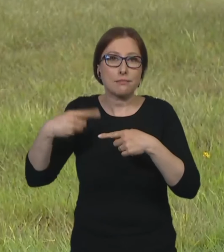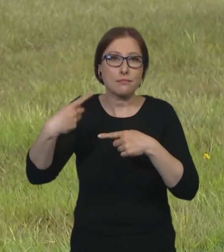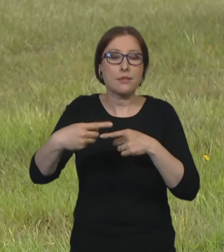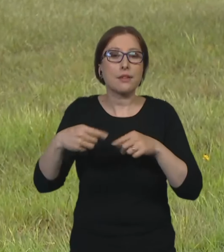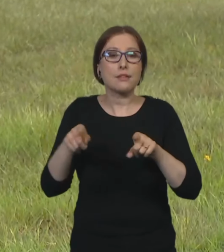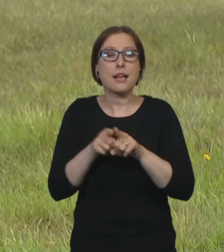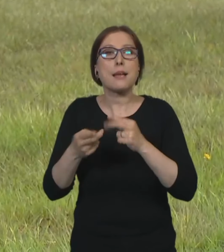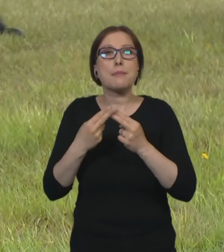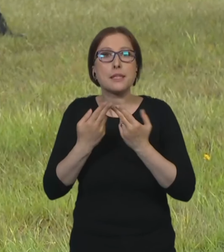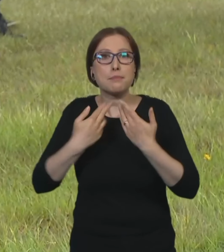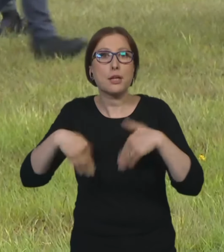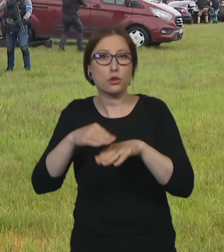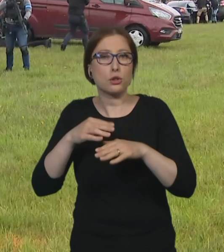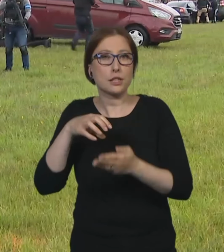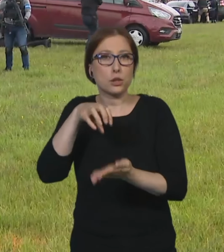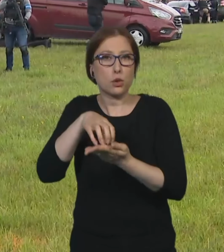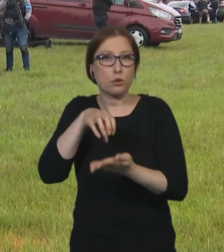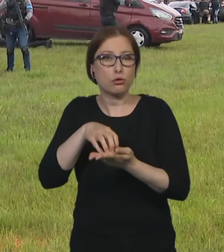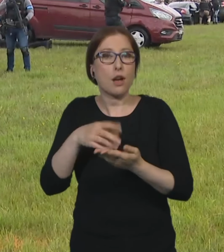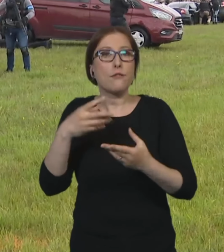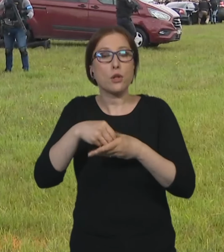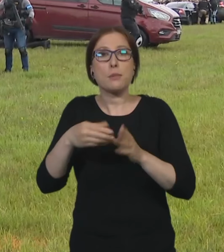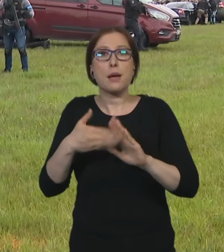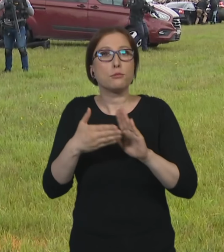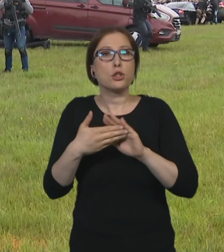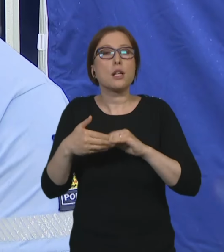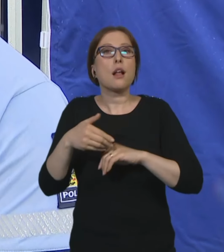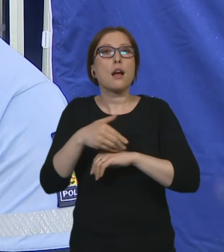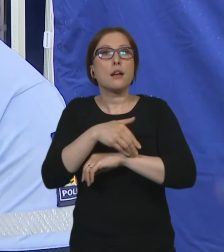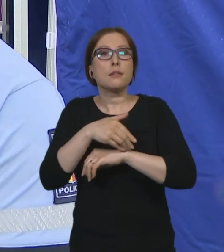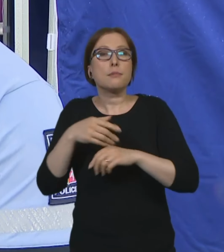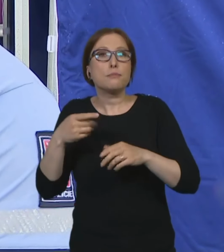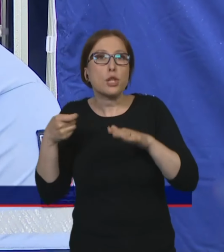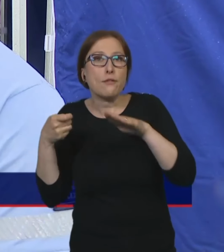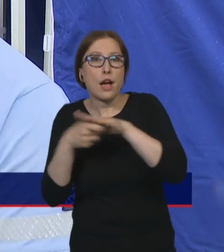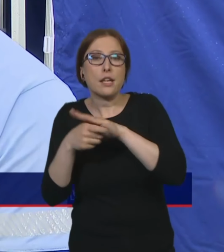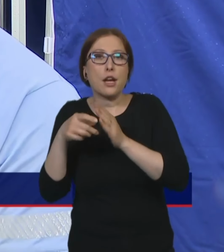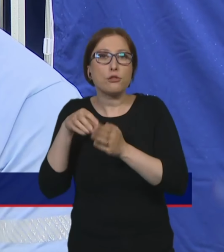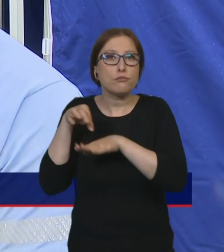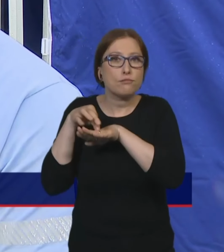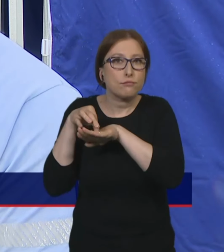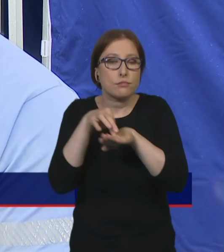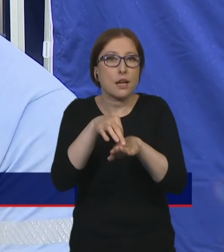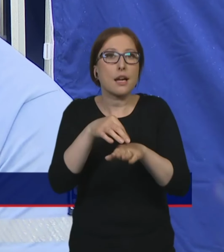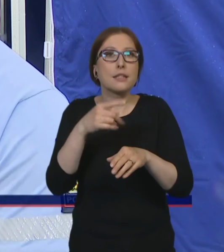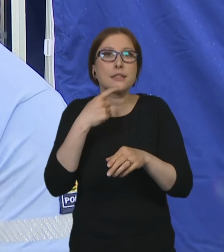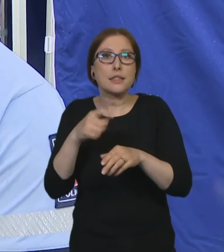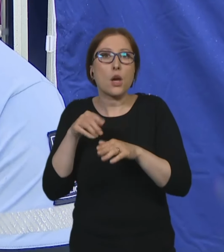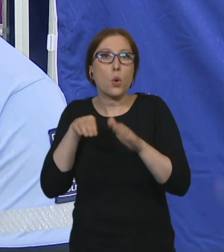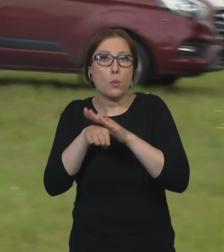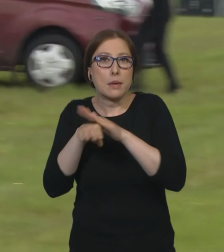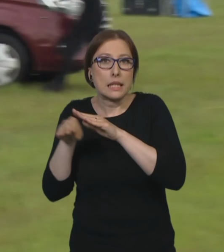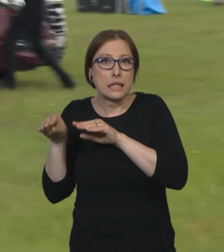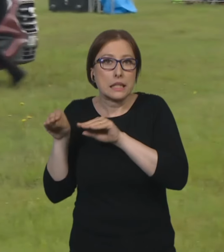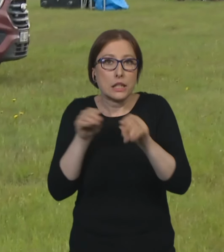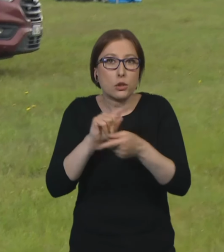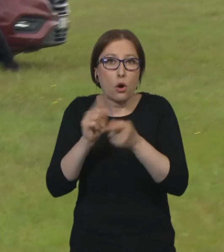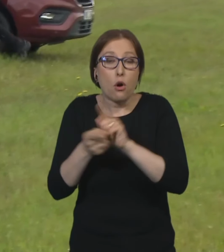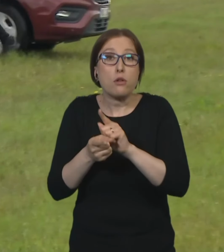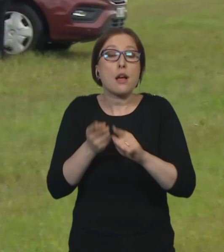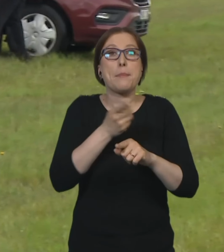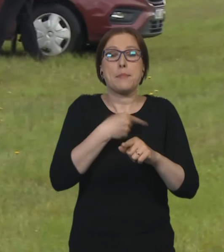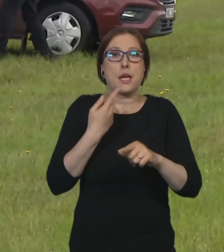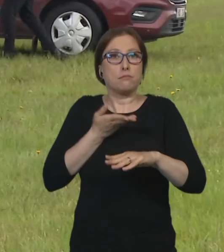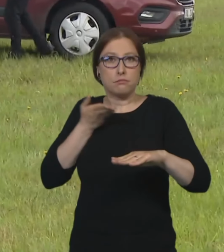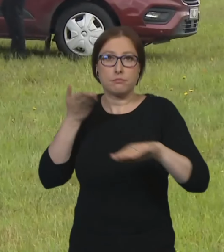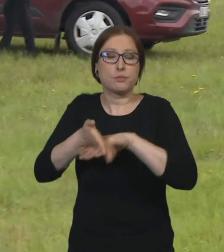prezentují také bezpečnostní složky. Se střetnou převaděči a budou domlouvat další místo, kde by převáželi potenciální migranty. Zásah bude velmi